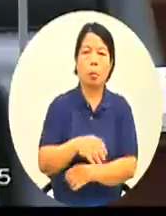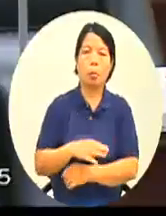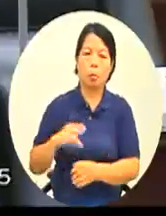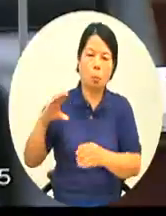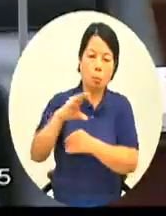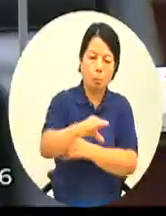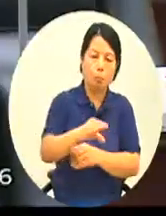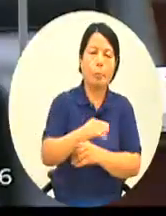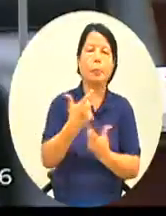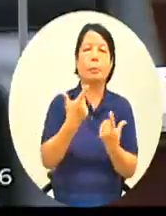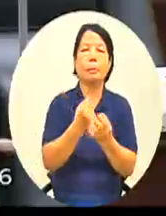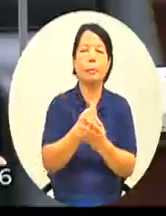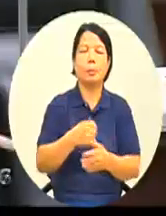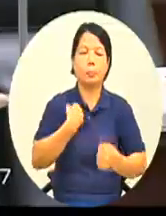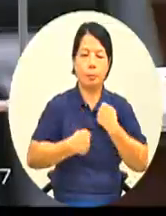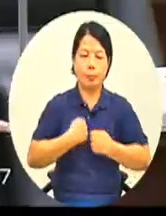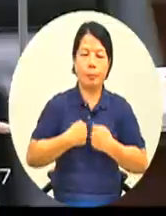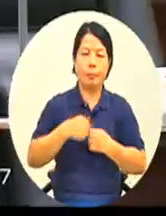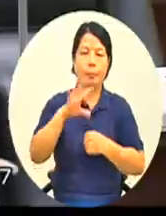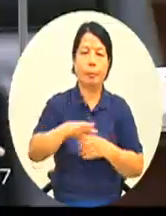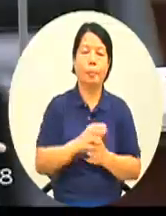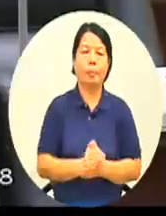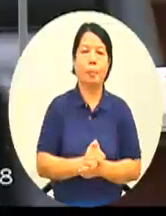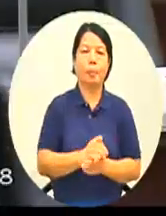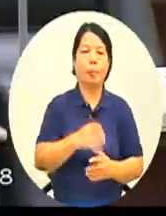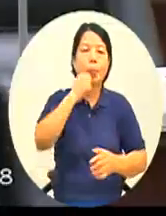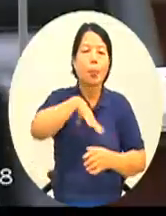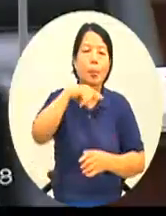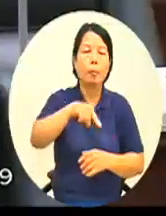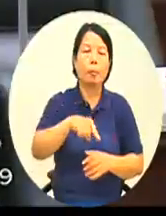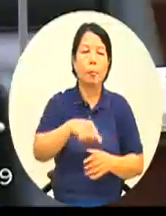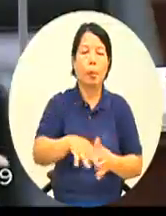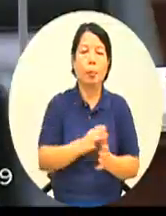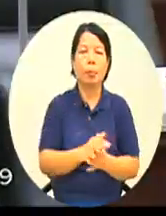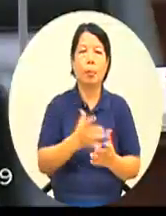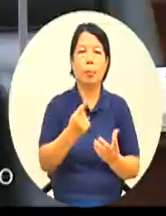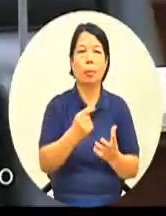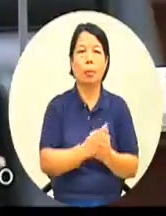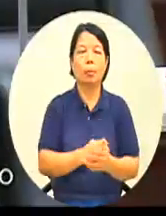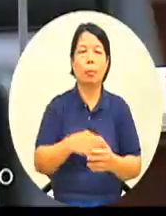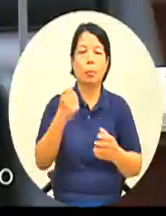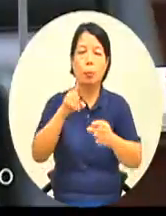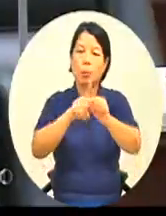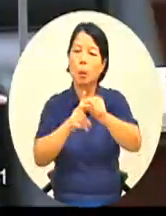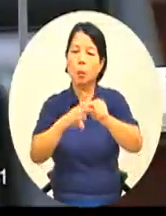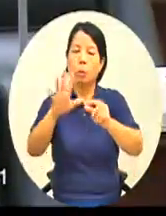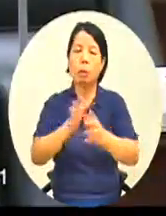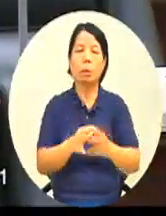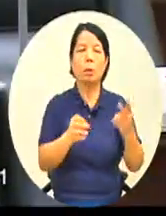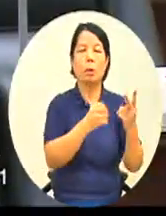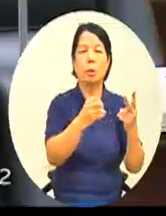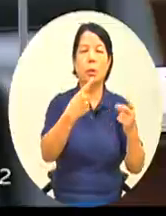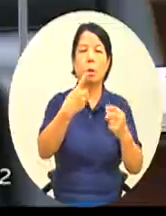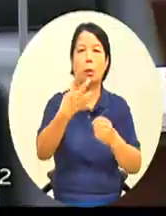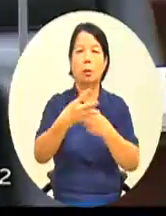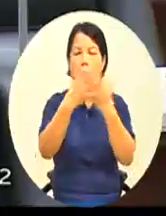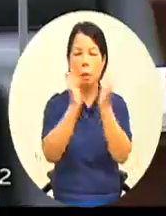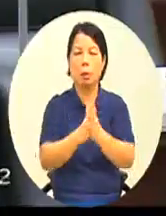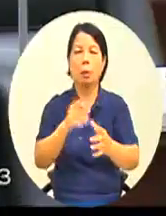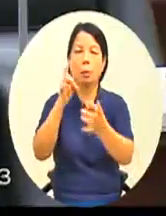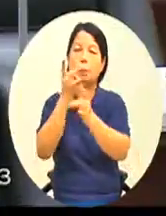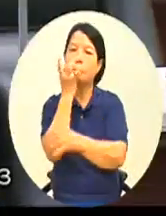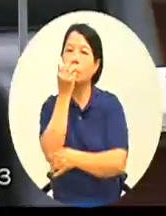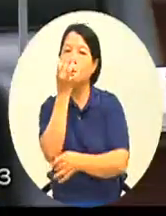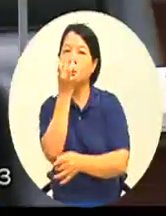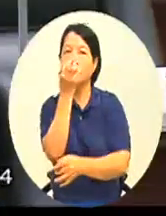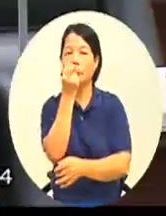车。那我看到的是屏东县2013年就有了，台中市政府2014年8月也有了，宜兰也是